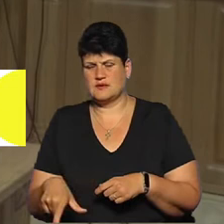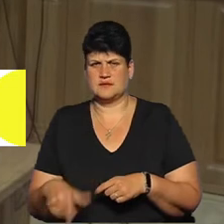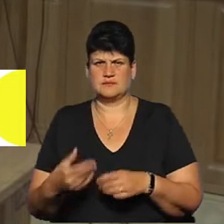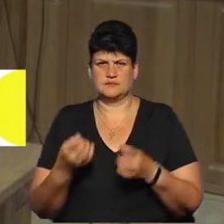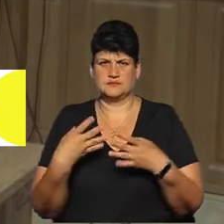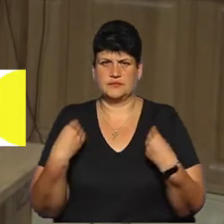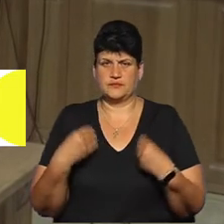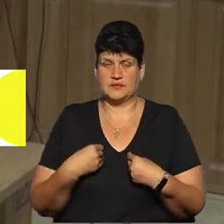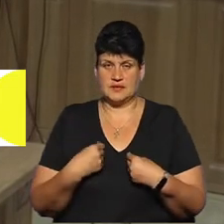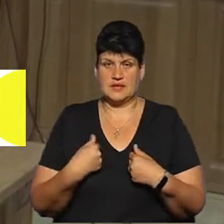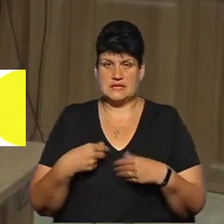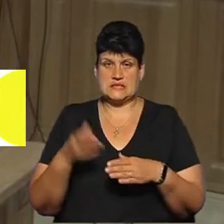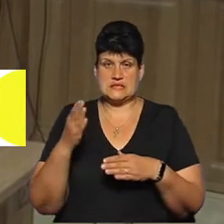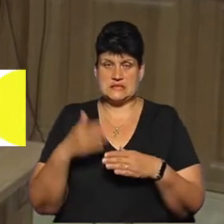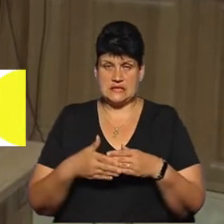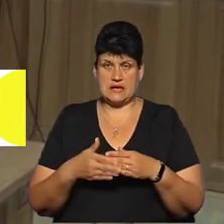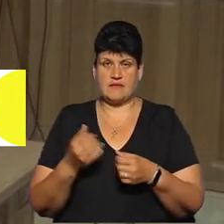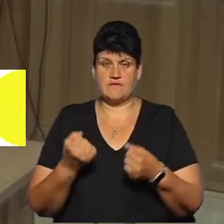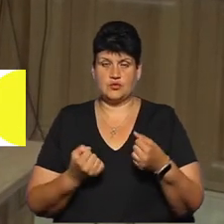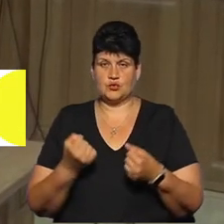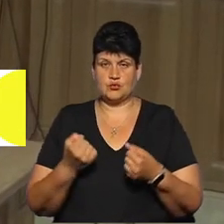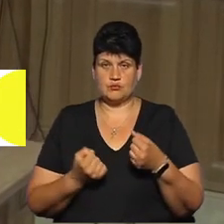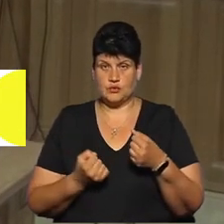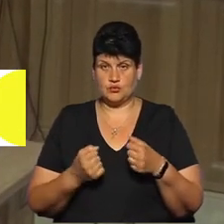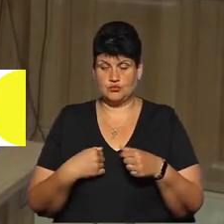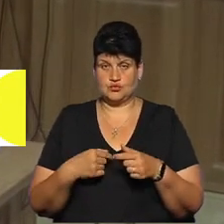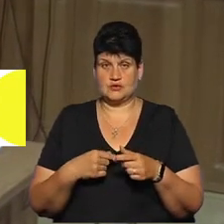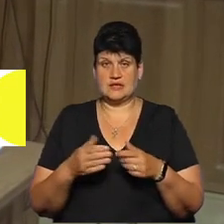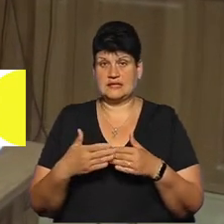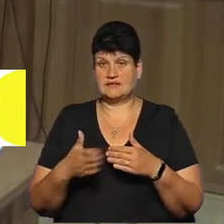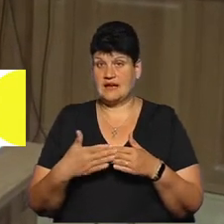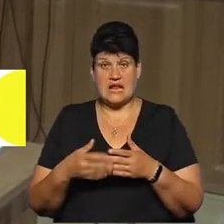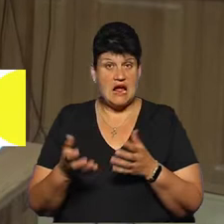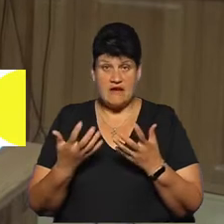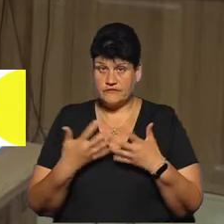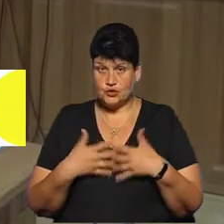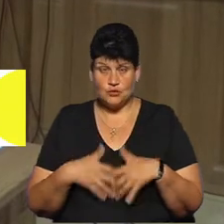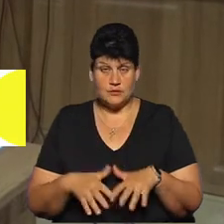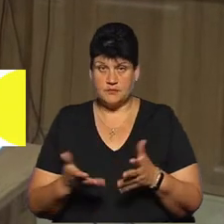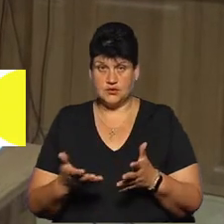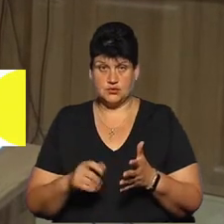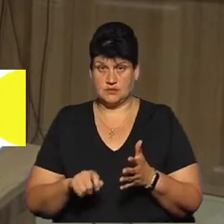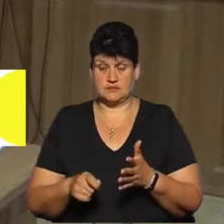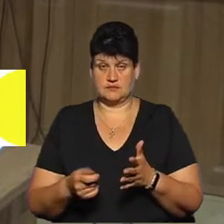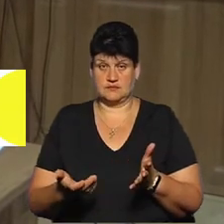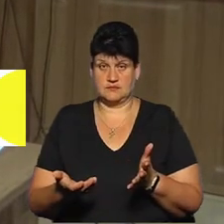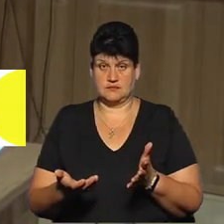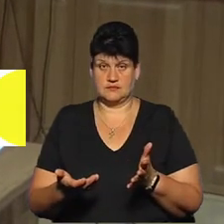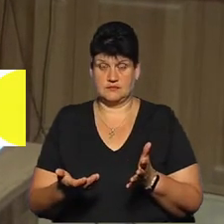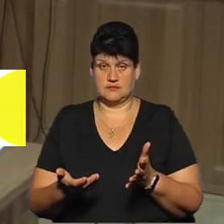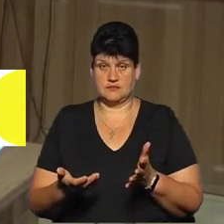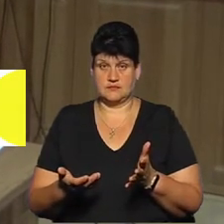закрив двері автомобіля на центр дійсності, тому що двері закриваються автоматично до моменту, коли заводиться двигун. Двері вже будуть закриті автоматично.